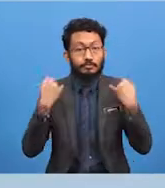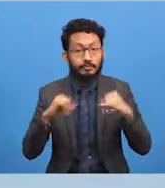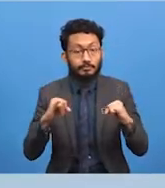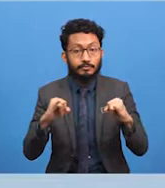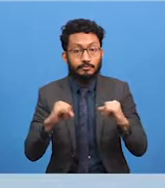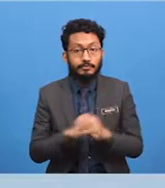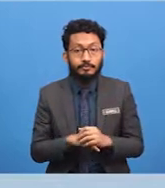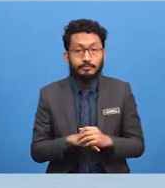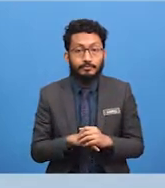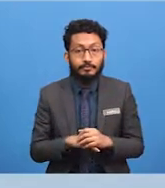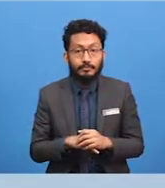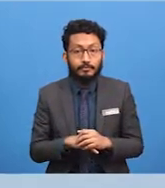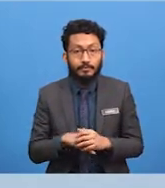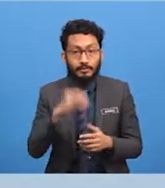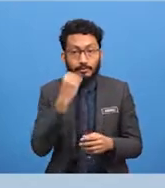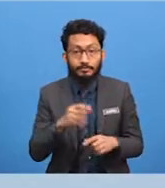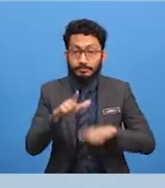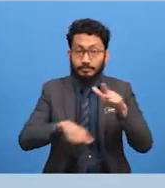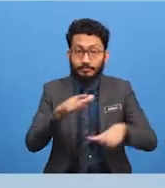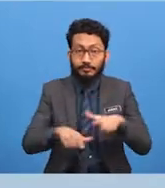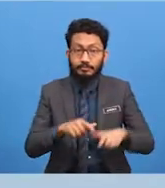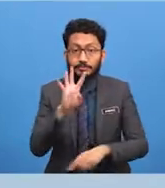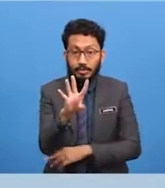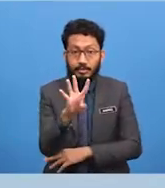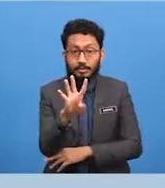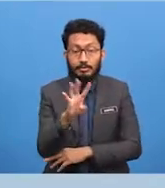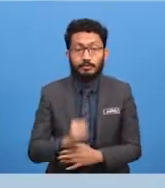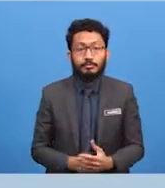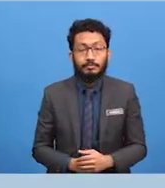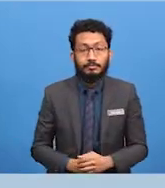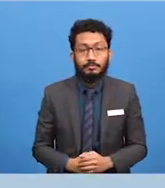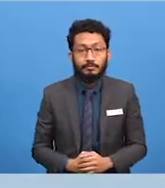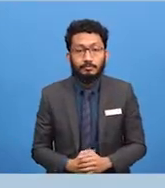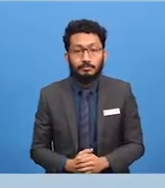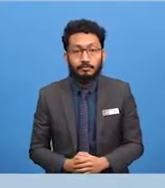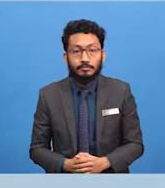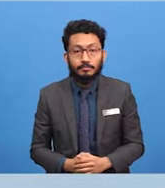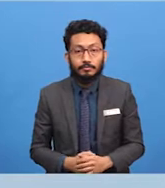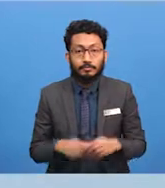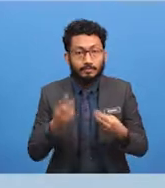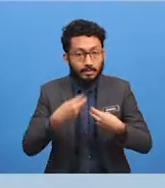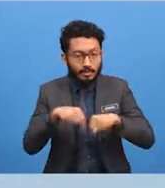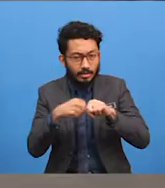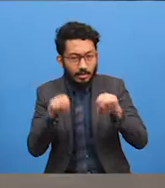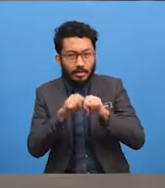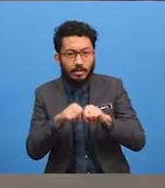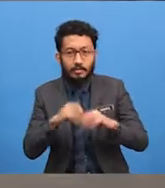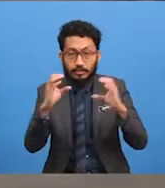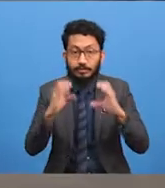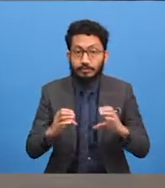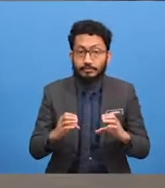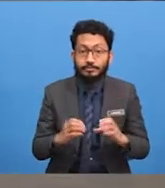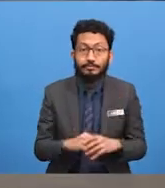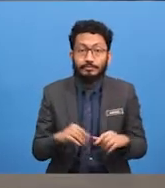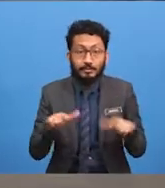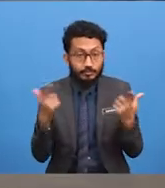Seterusnya, bagi langkah keempat dalam proses perancangan adalah menilai alternatif. Sekarang